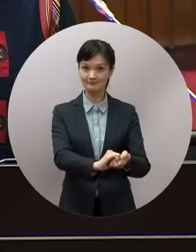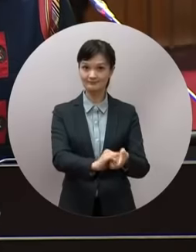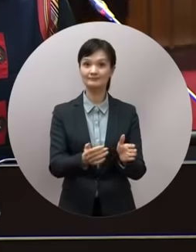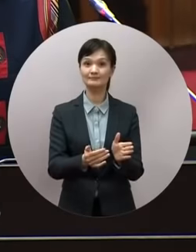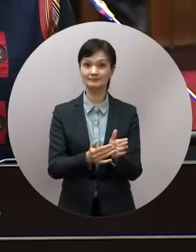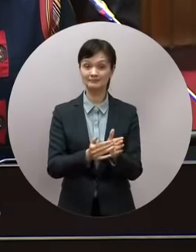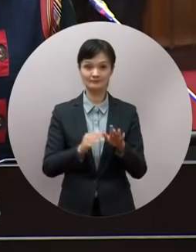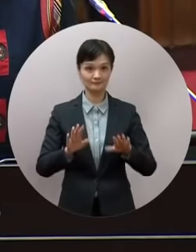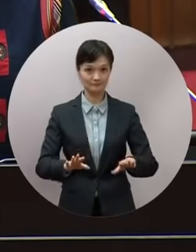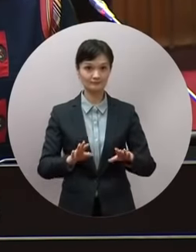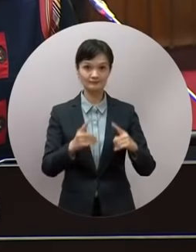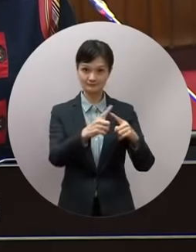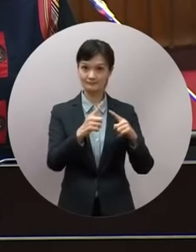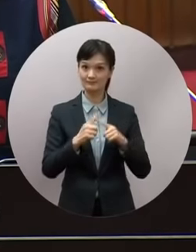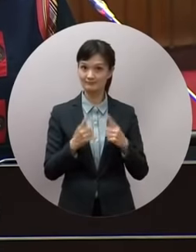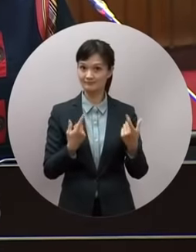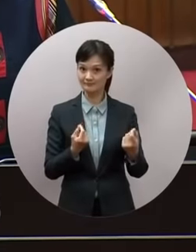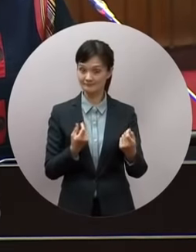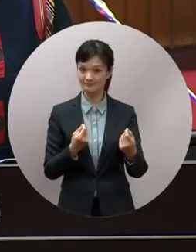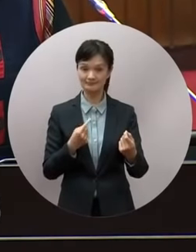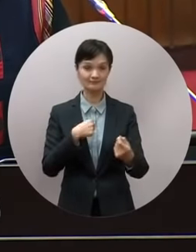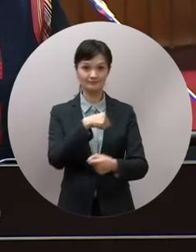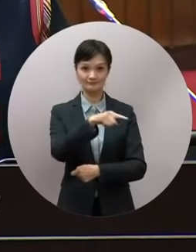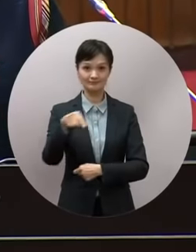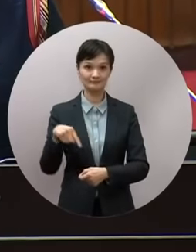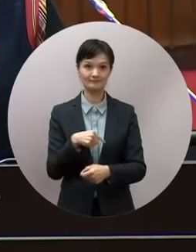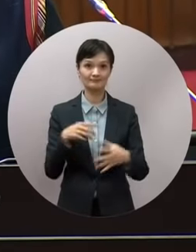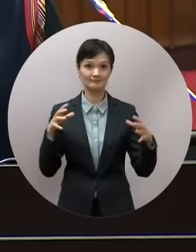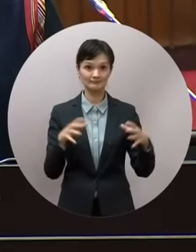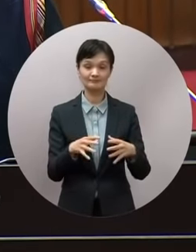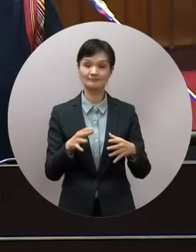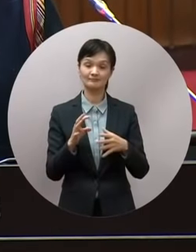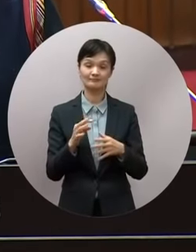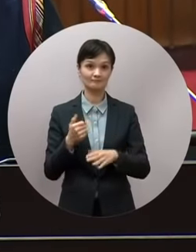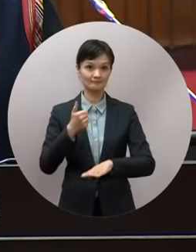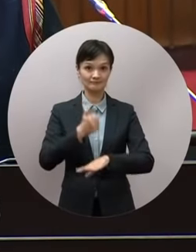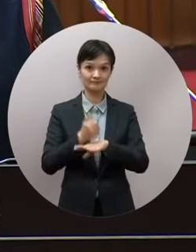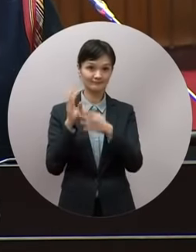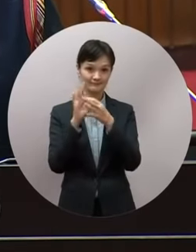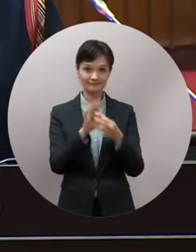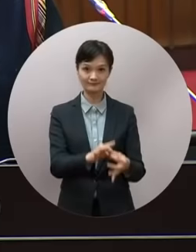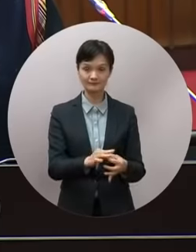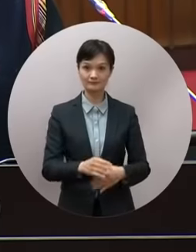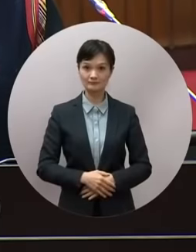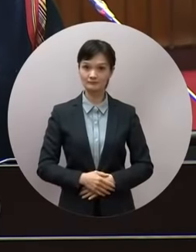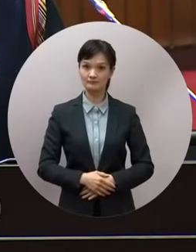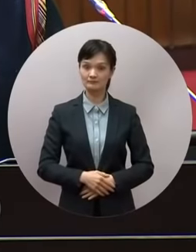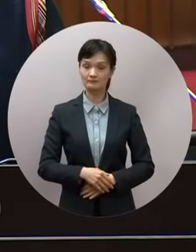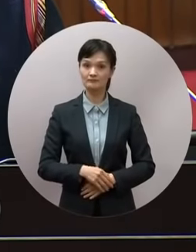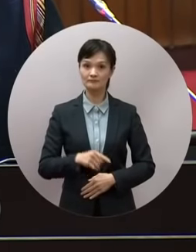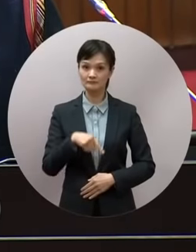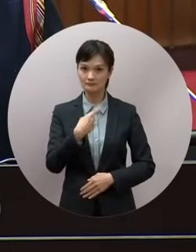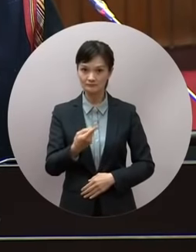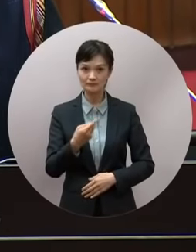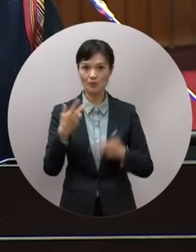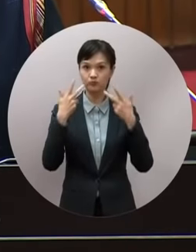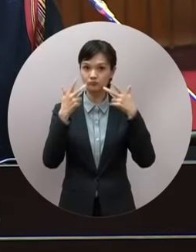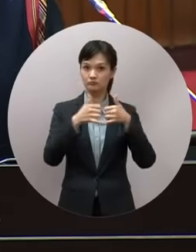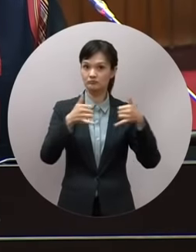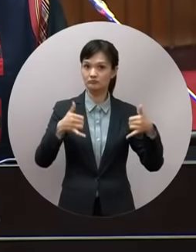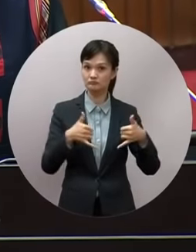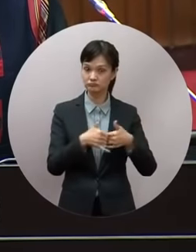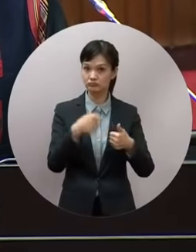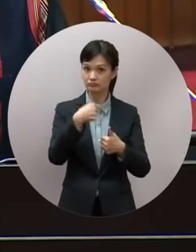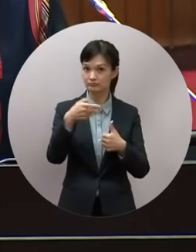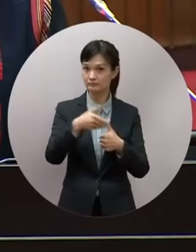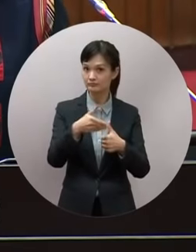景，一样的人，我们也都进入了新的任期。对于推动建构完整的原住民族的教育体系的